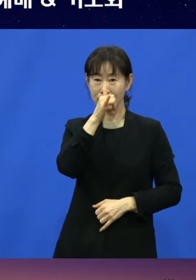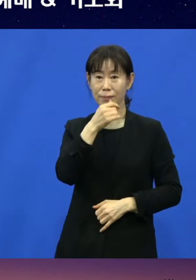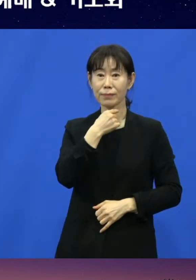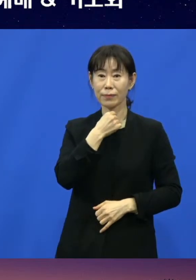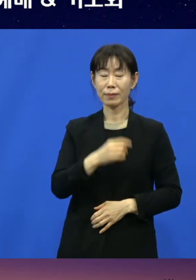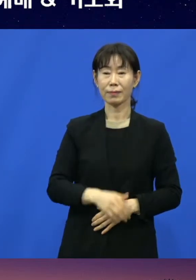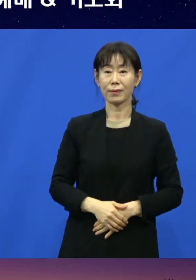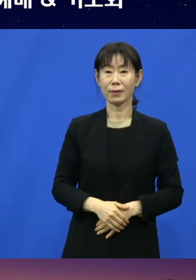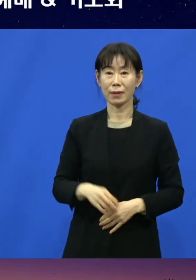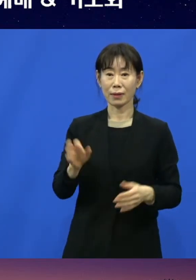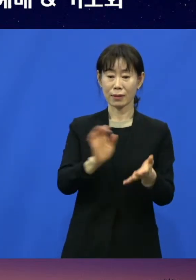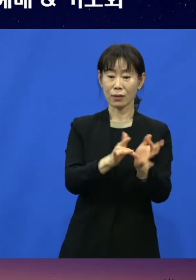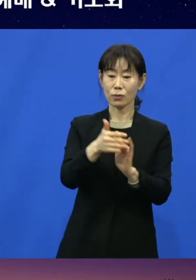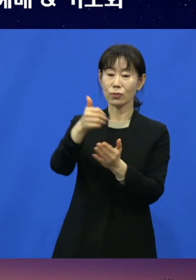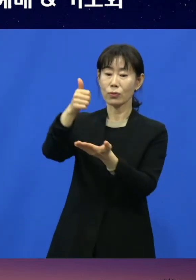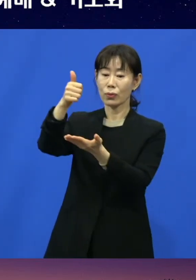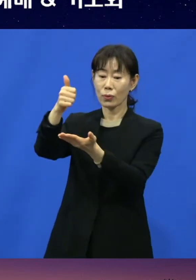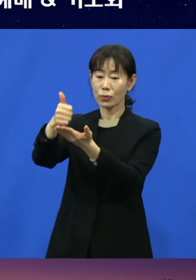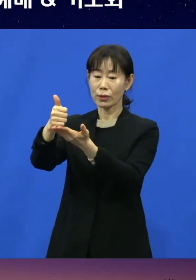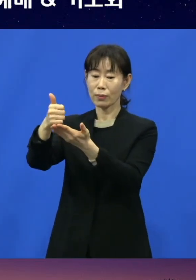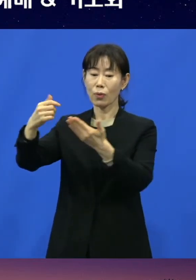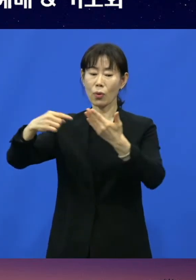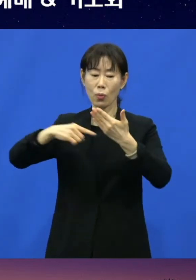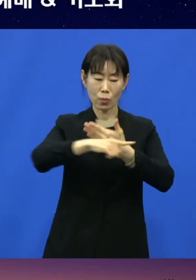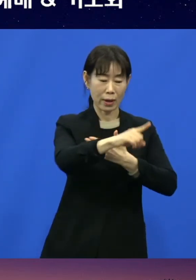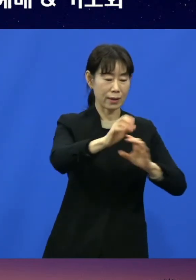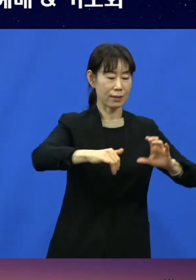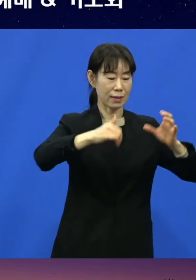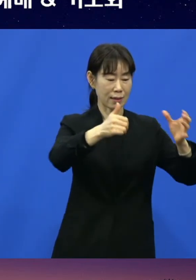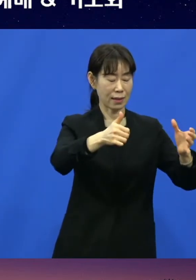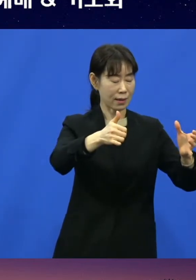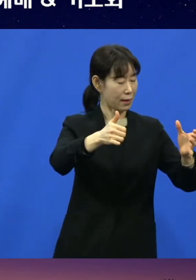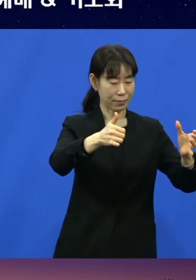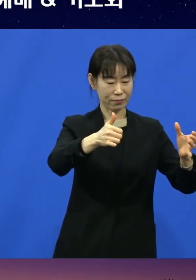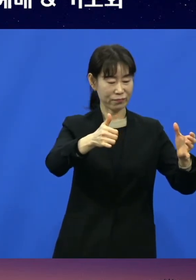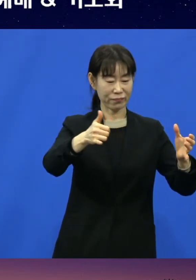예수와 비교될 수 있는 것은 이 세상에 아무것도 없기 때문에,